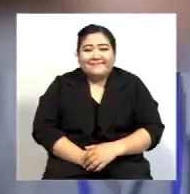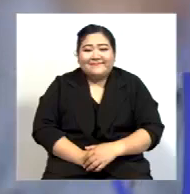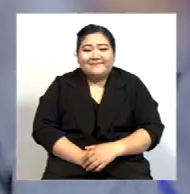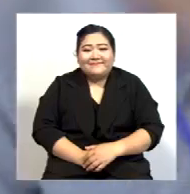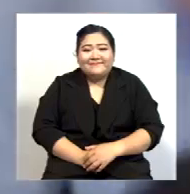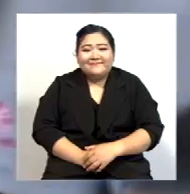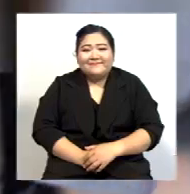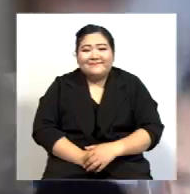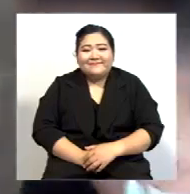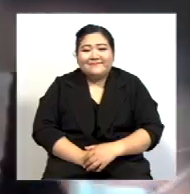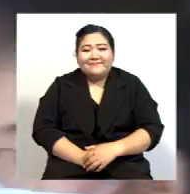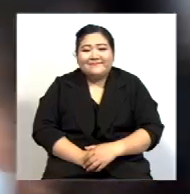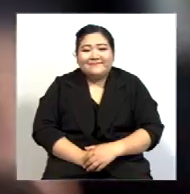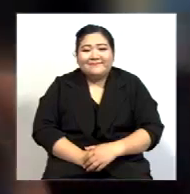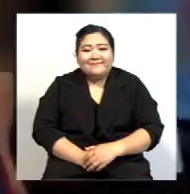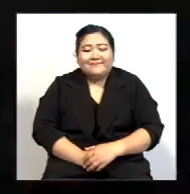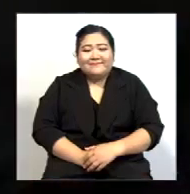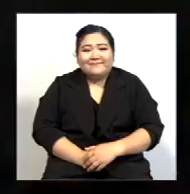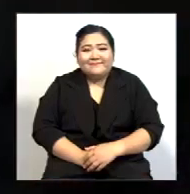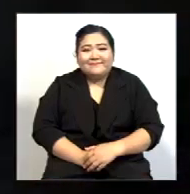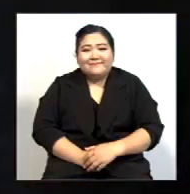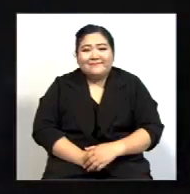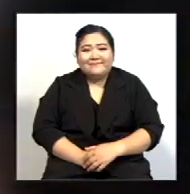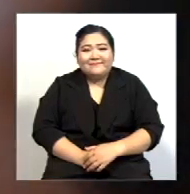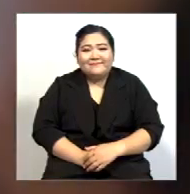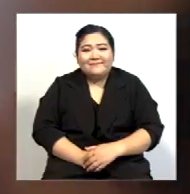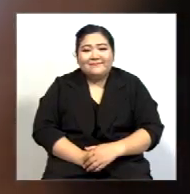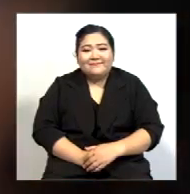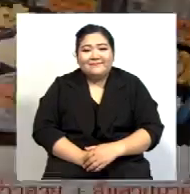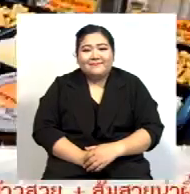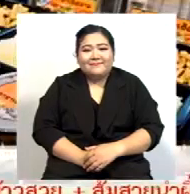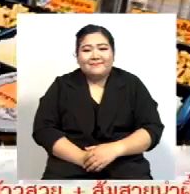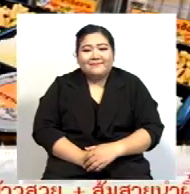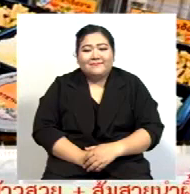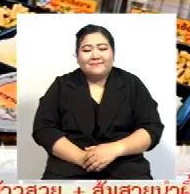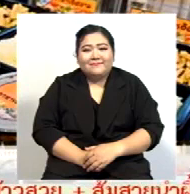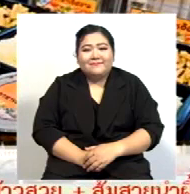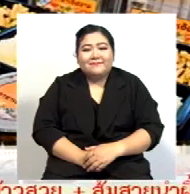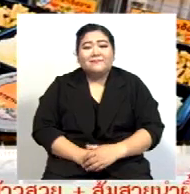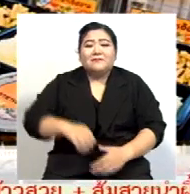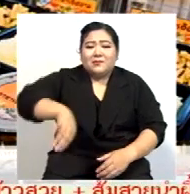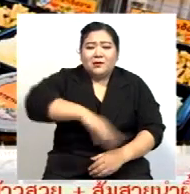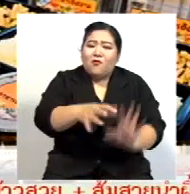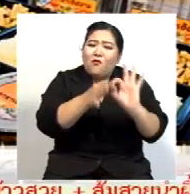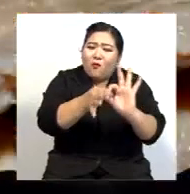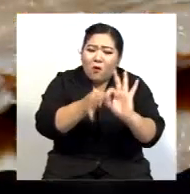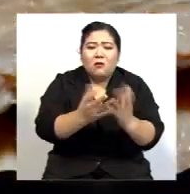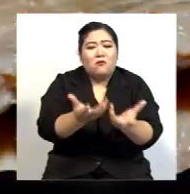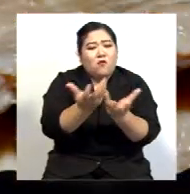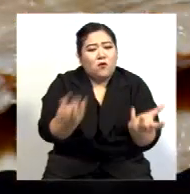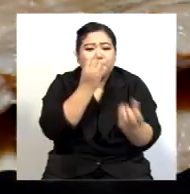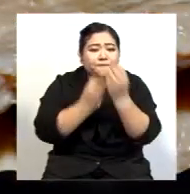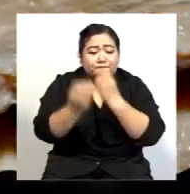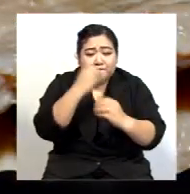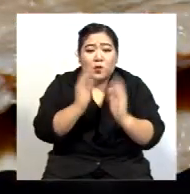ค่ะ ส่วนเรื่องที่หลายคนเป็นห่วงนะคะก็เรื่องของอาห